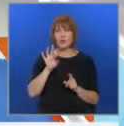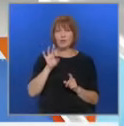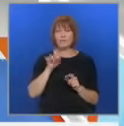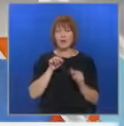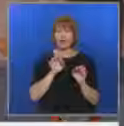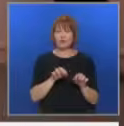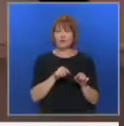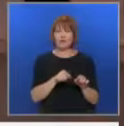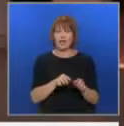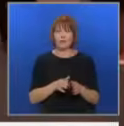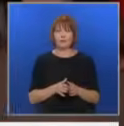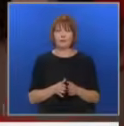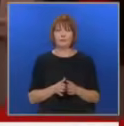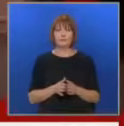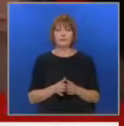Димитрова.